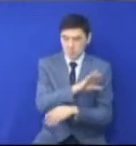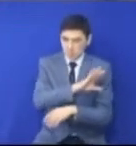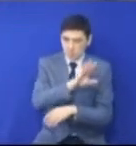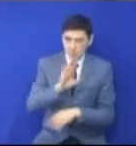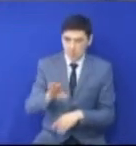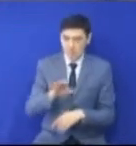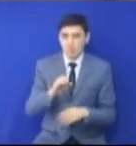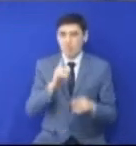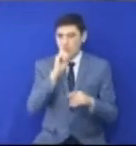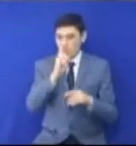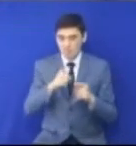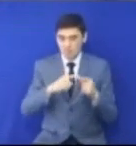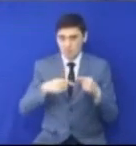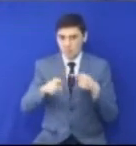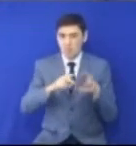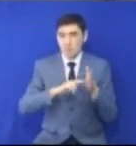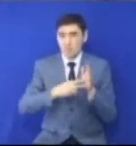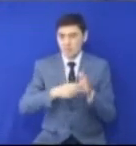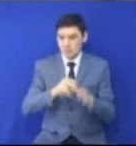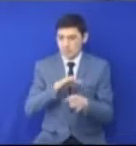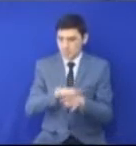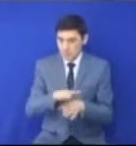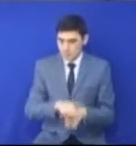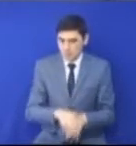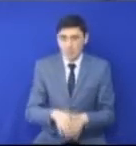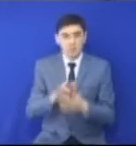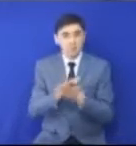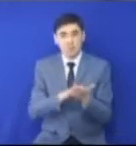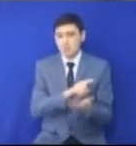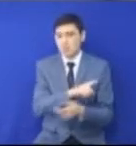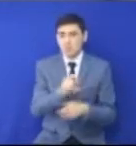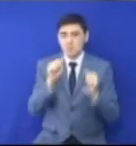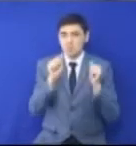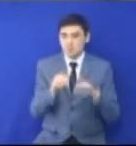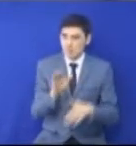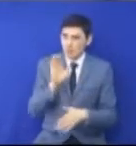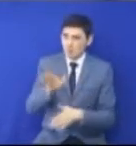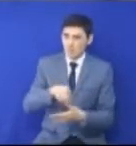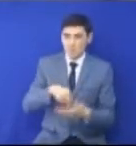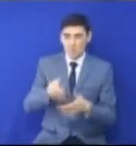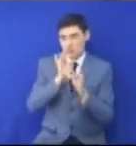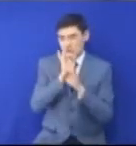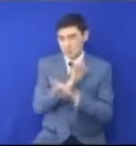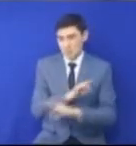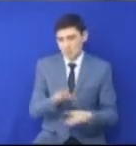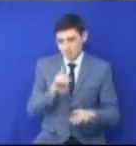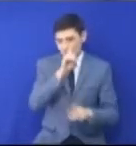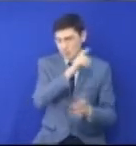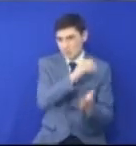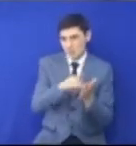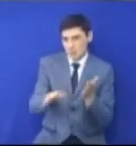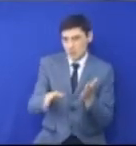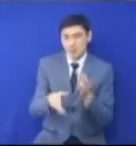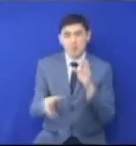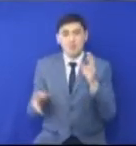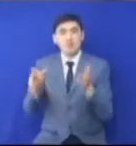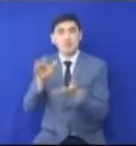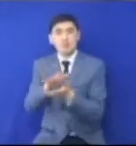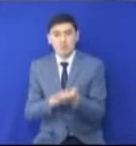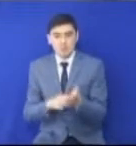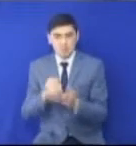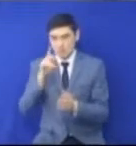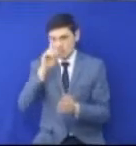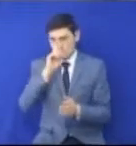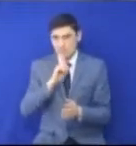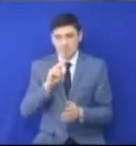жоспарды орындады да, бірақ сату алмаймын деп бас тартты. Сондықтан осы желтоқсан айында келісім